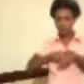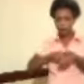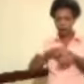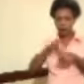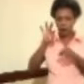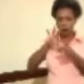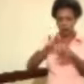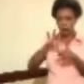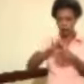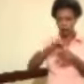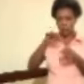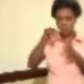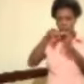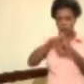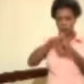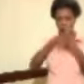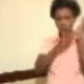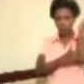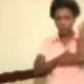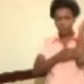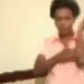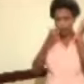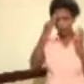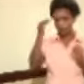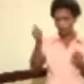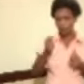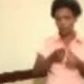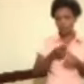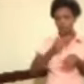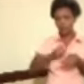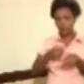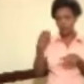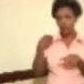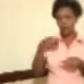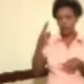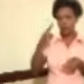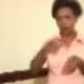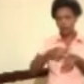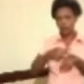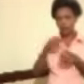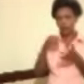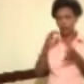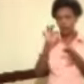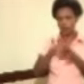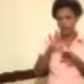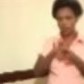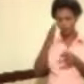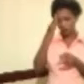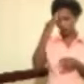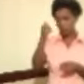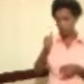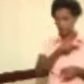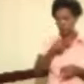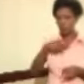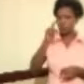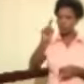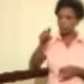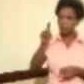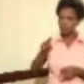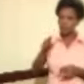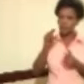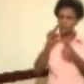L'important, parce que c'est l'heure qu'on y a pour nous faire un choix. Pour qui ça, qu'on a choisi? Moi, j'ai 70